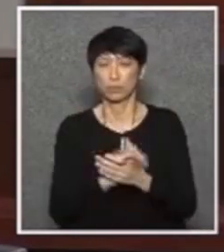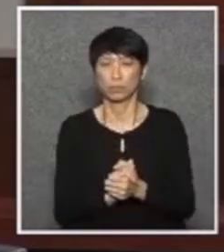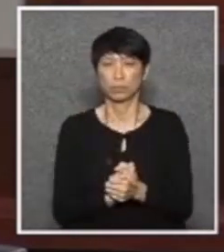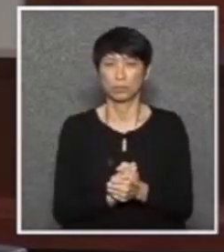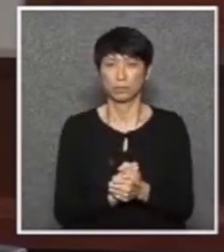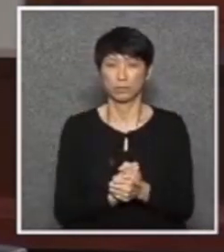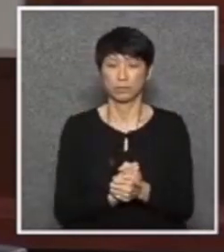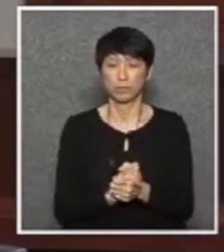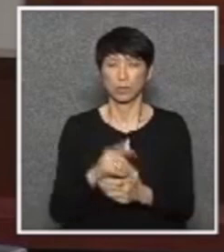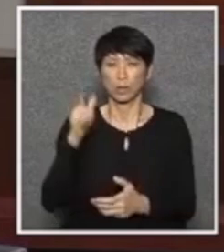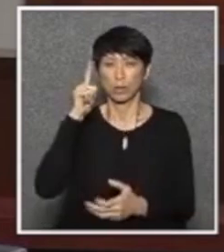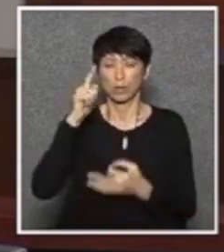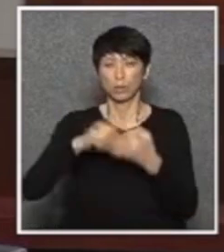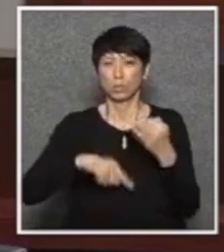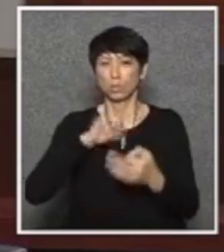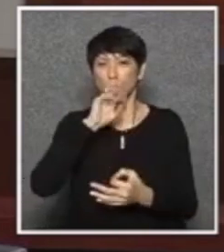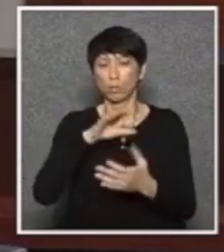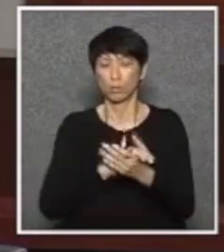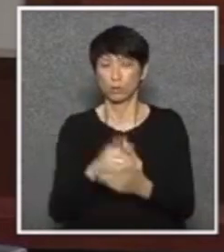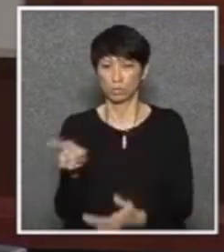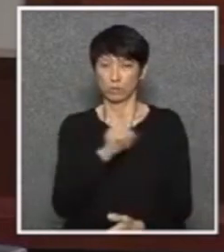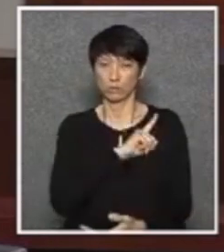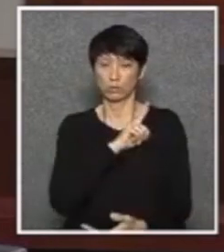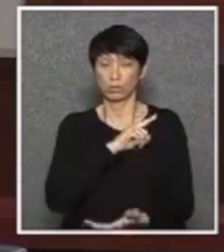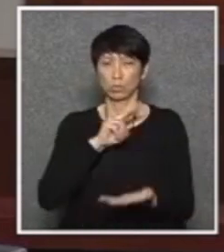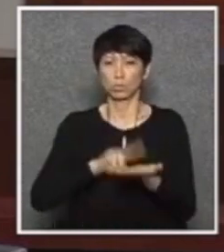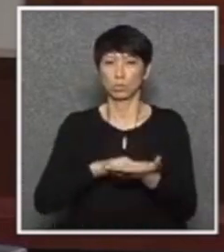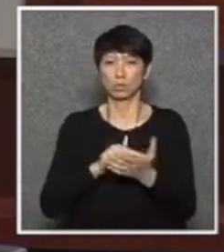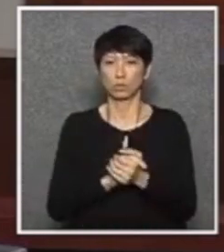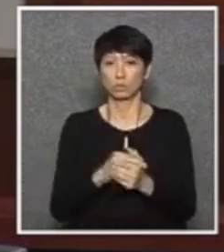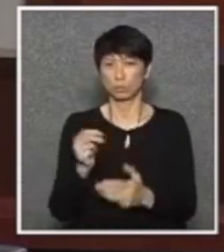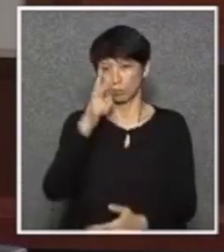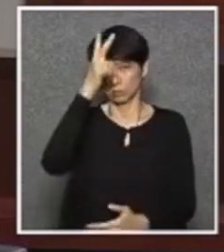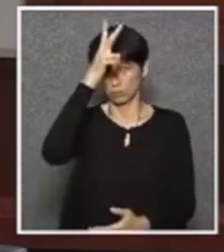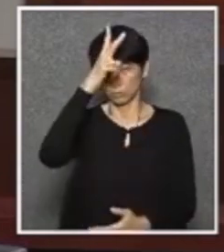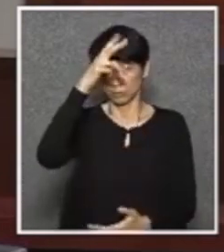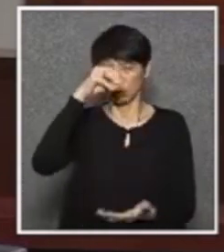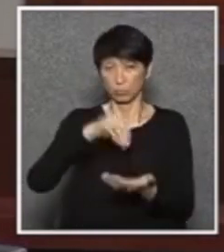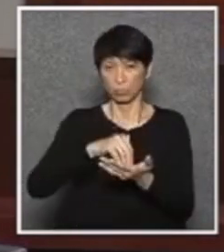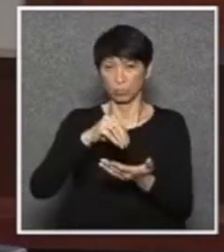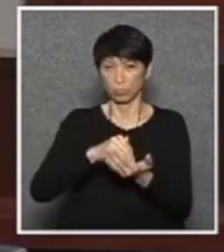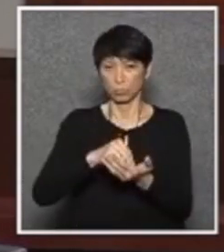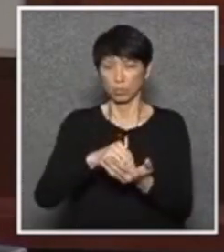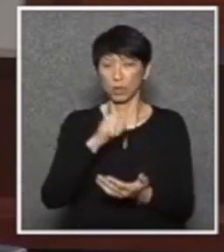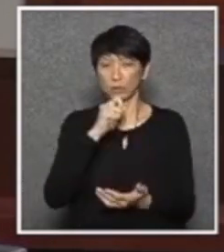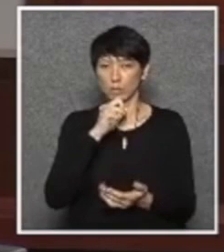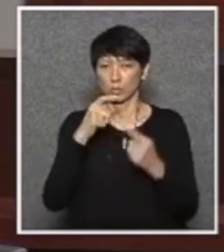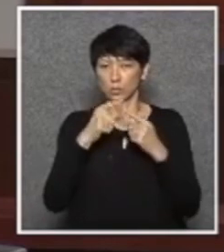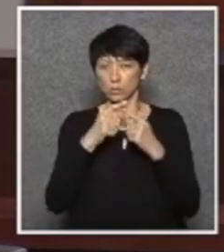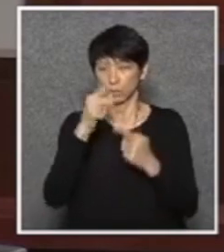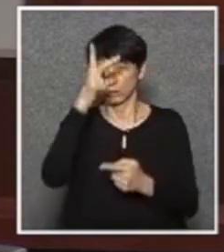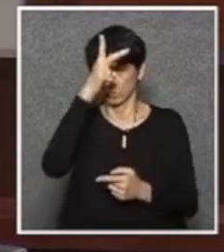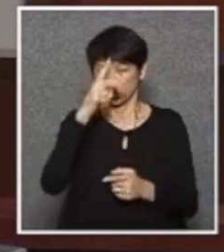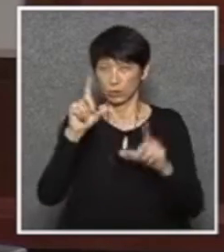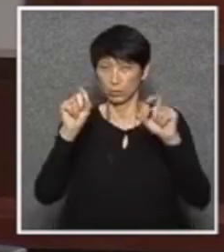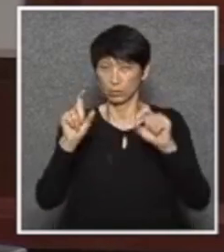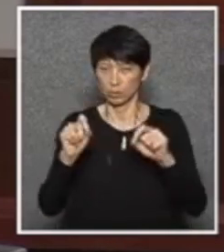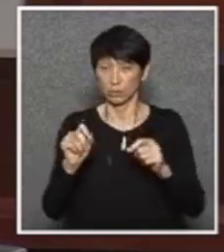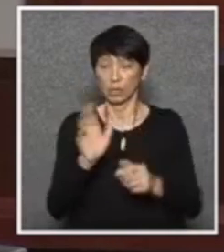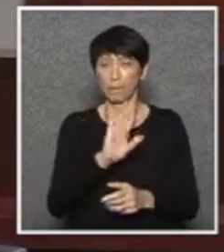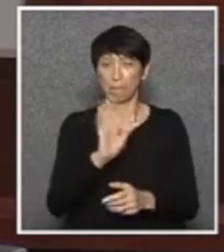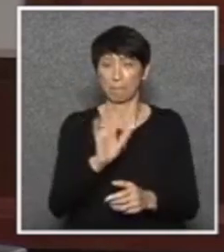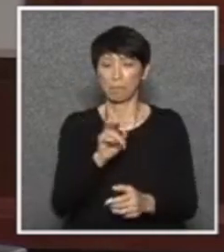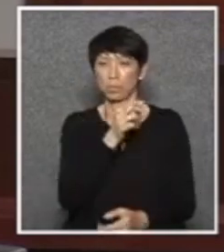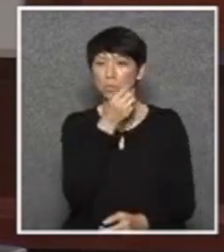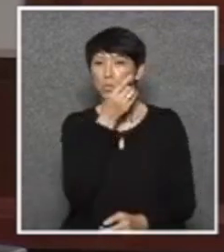李鵬飛更加直言，他自己相信這個政府決策背後一定有政治因素，根本是無視